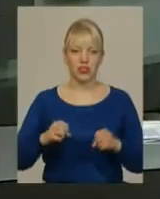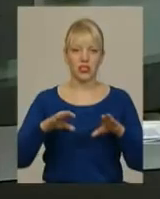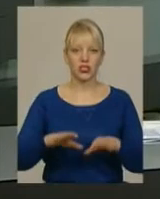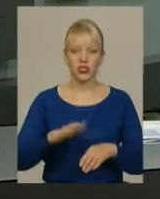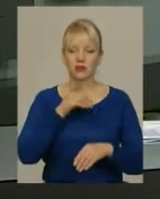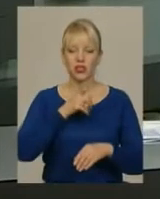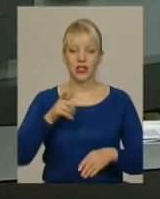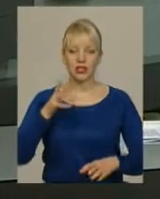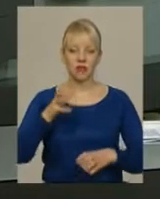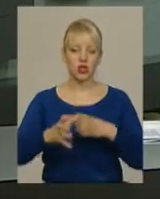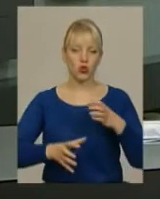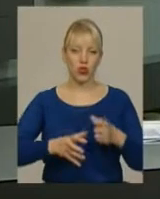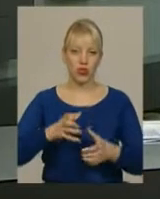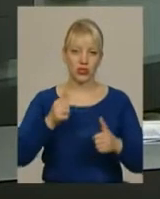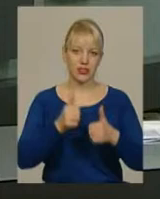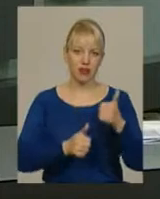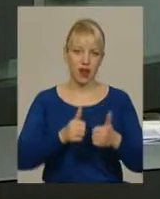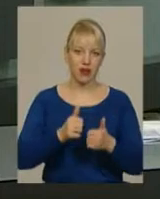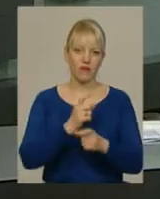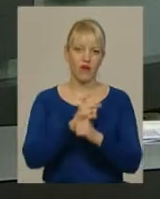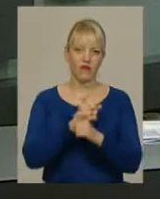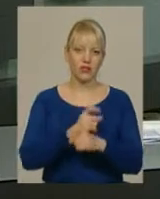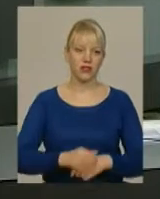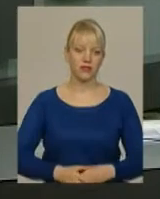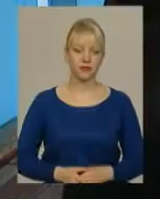Австрії, розповів тренер команди Олександр Мігунов.